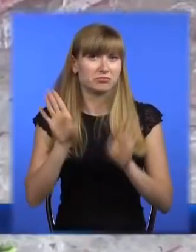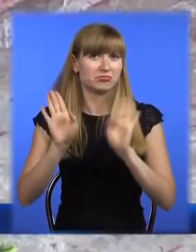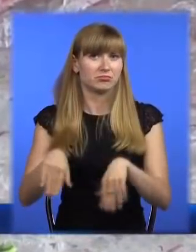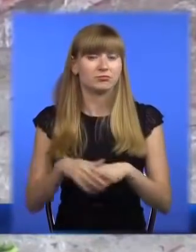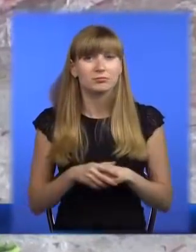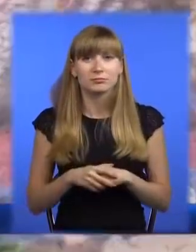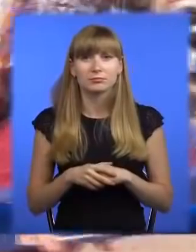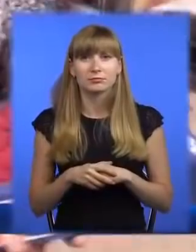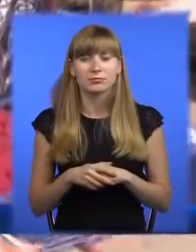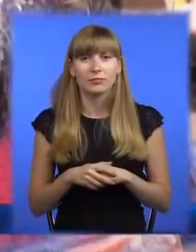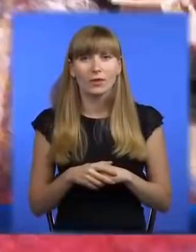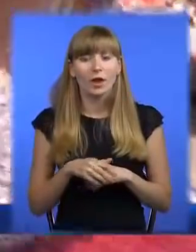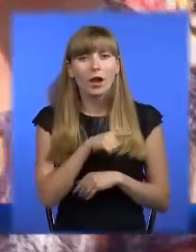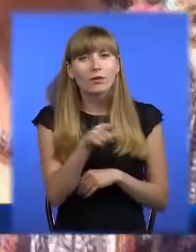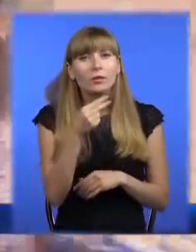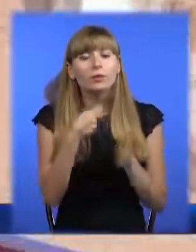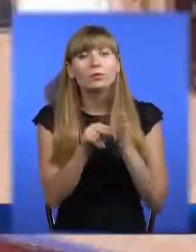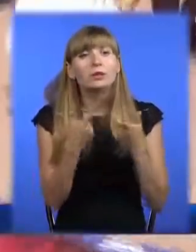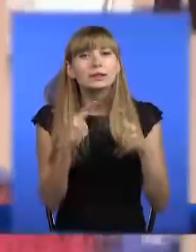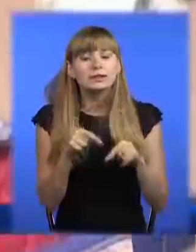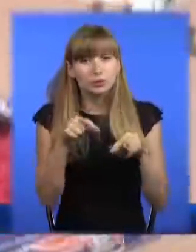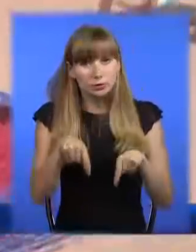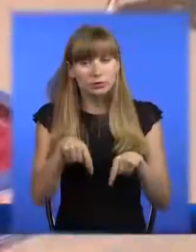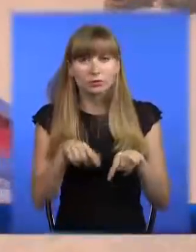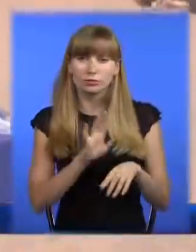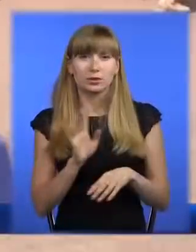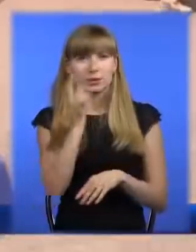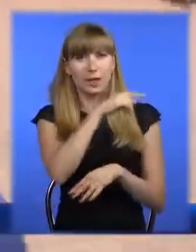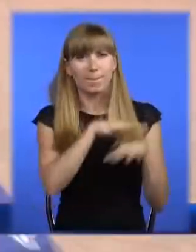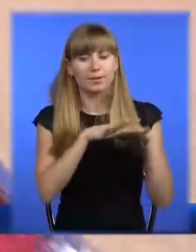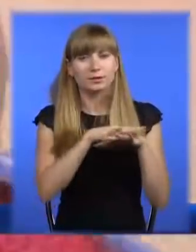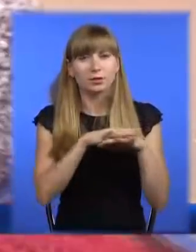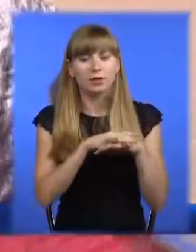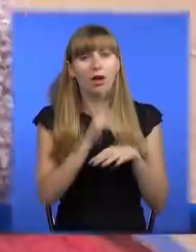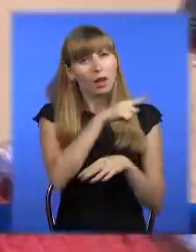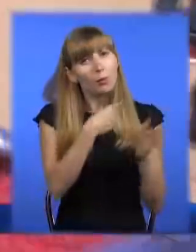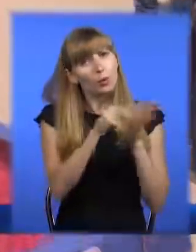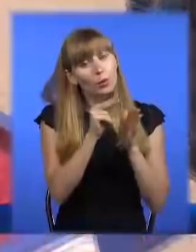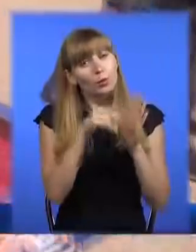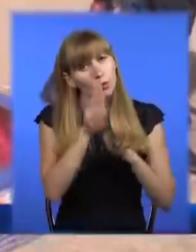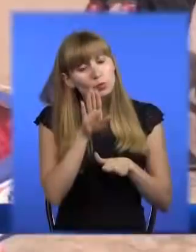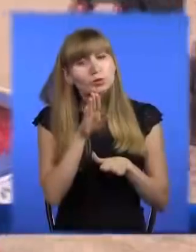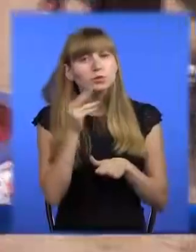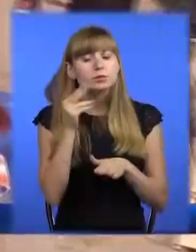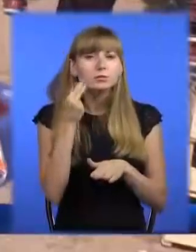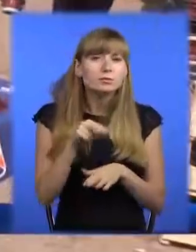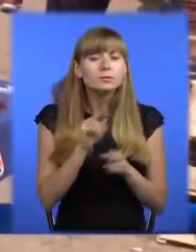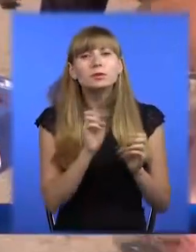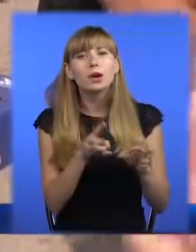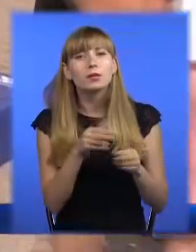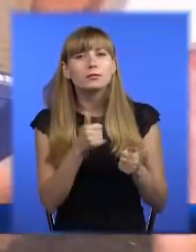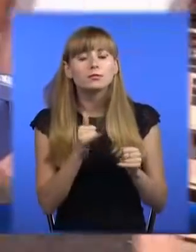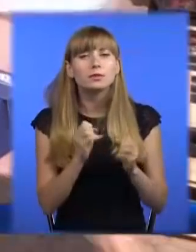тут або на ринку. А ви тут придбали малину? Ні, на той стороні, на базарі. А там вона краще,